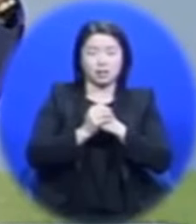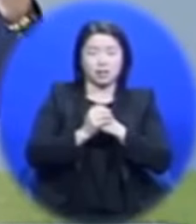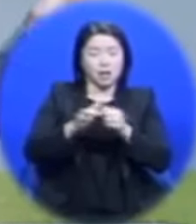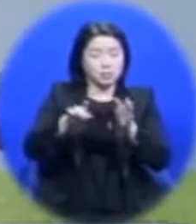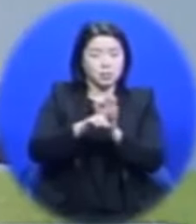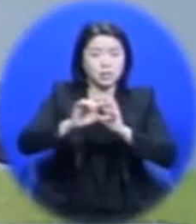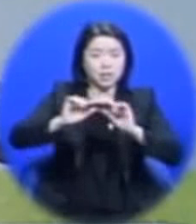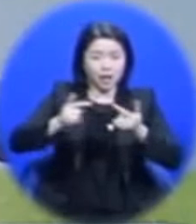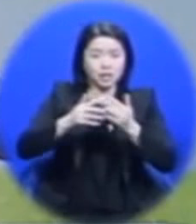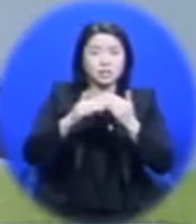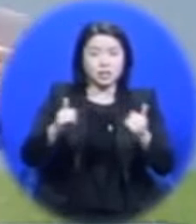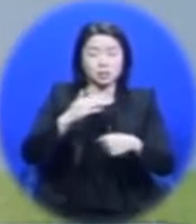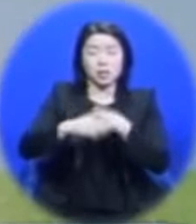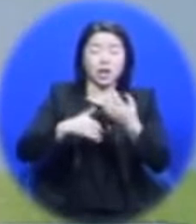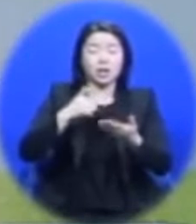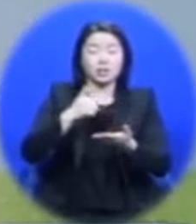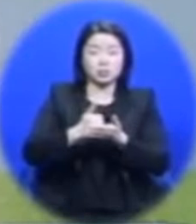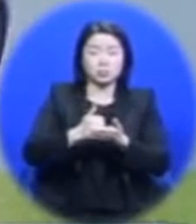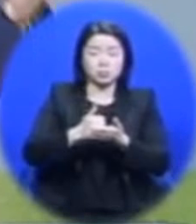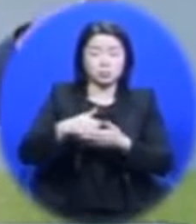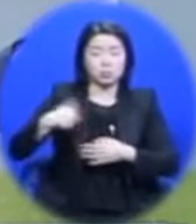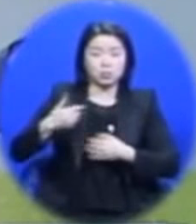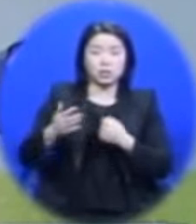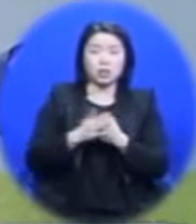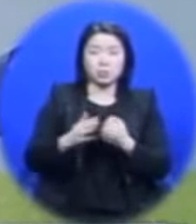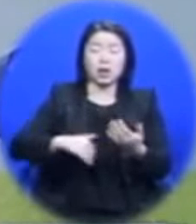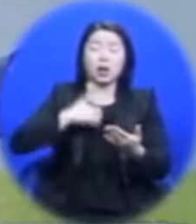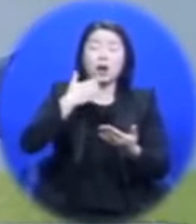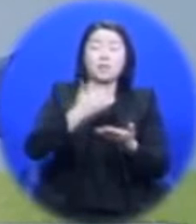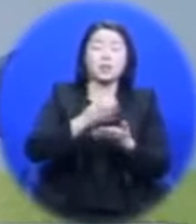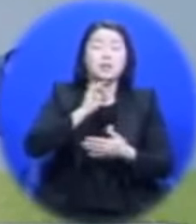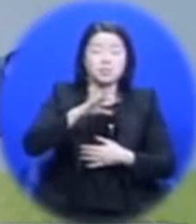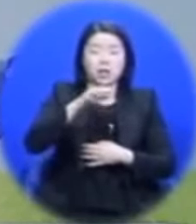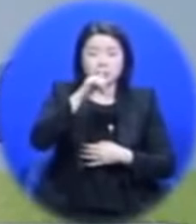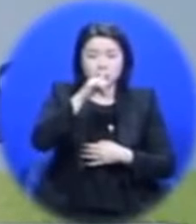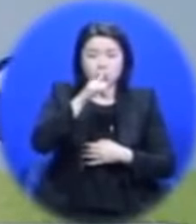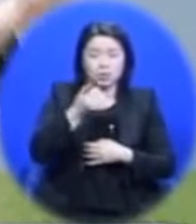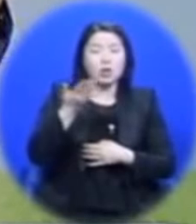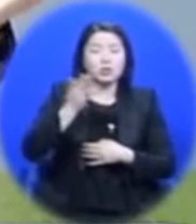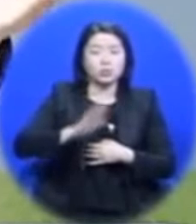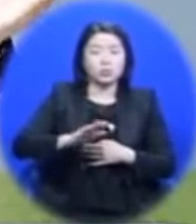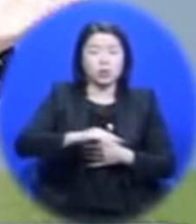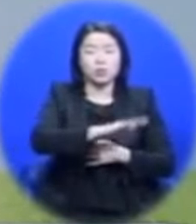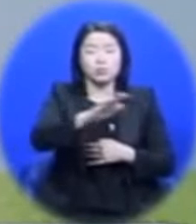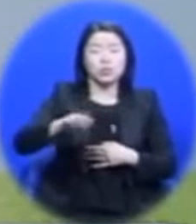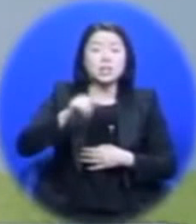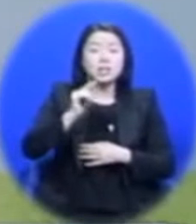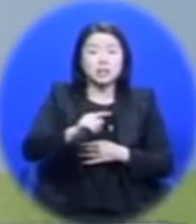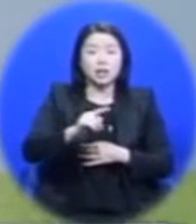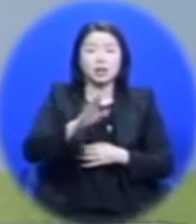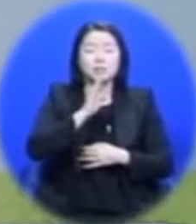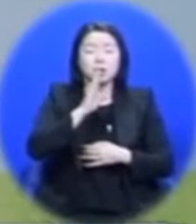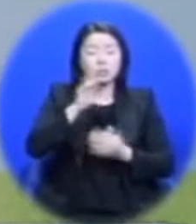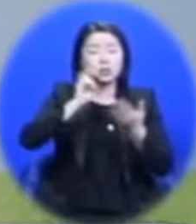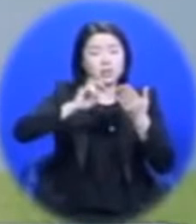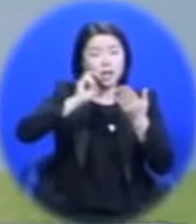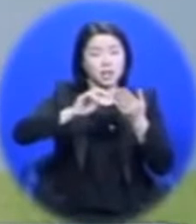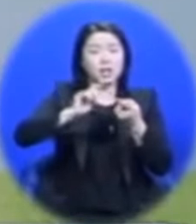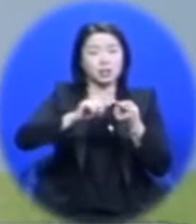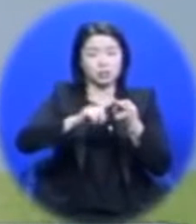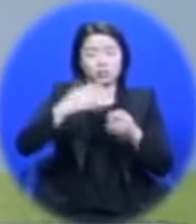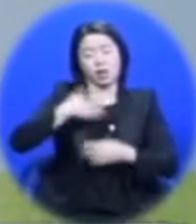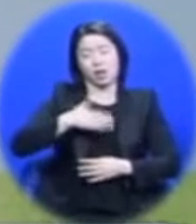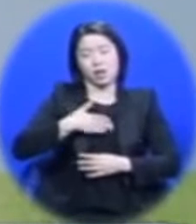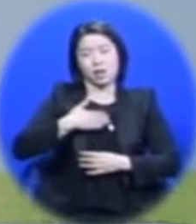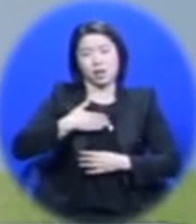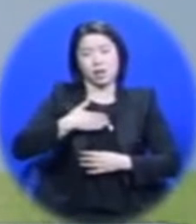불신자들은 하나님을 믿지 않으니까 그냥 감탄만 하는 거지만 우리들은 그것이 찬양인 것을 알지요.